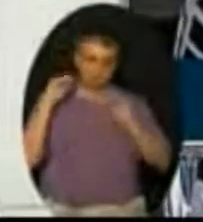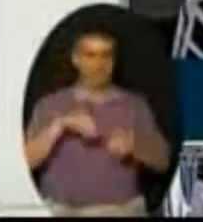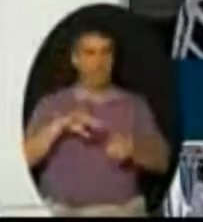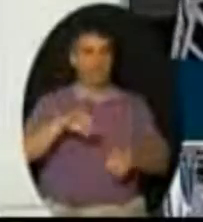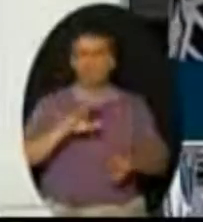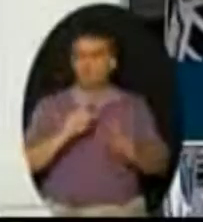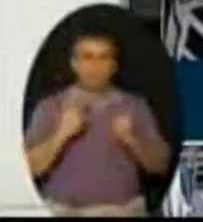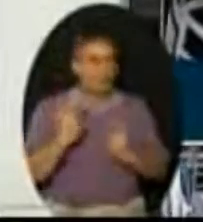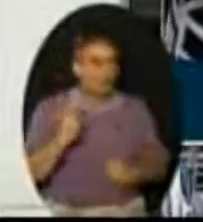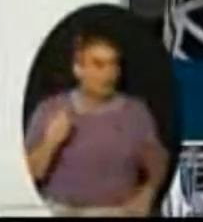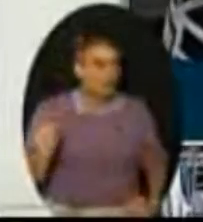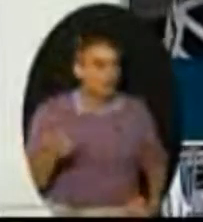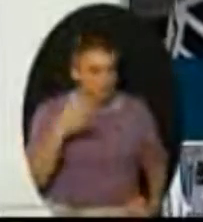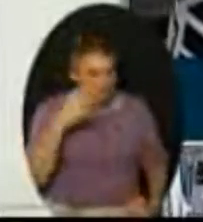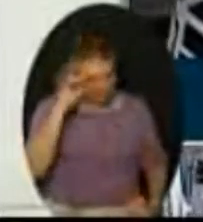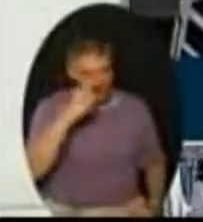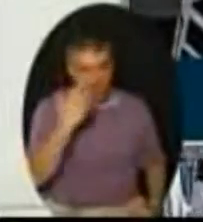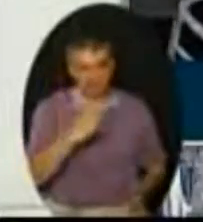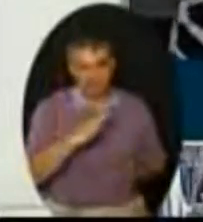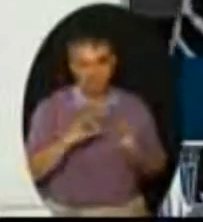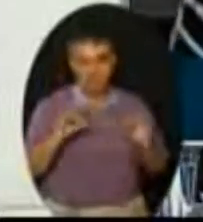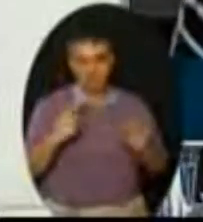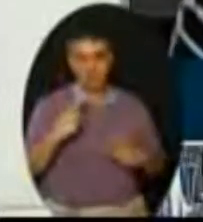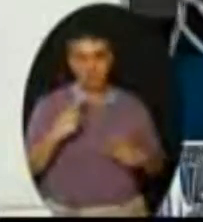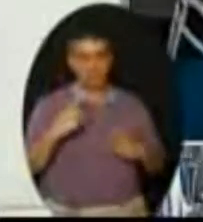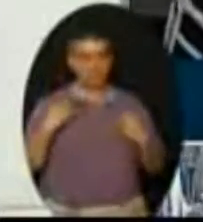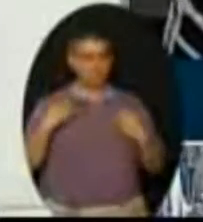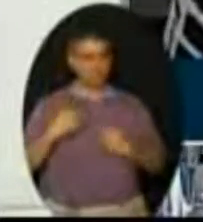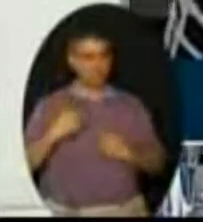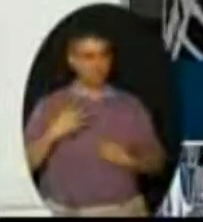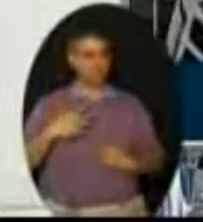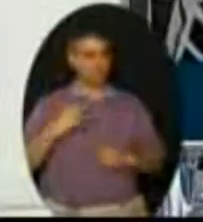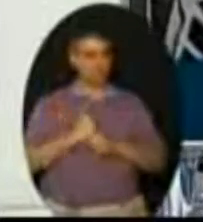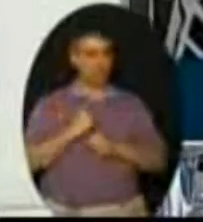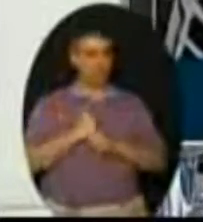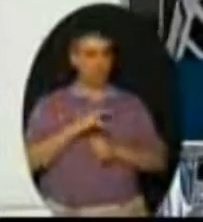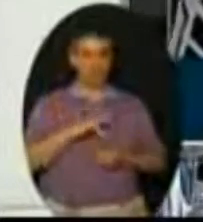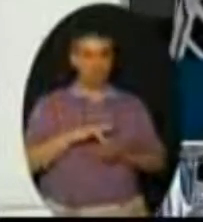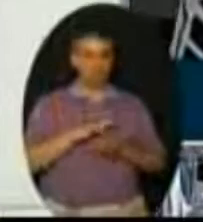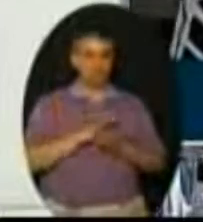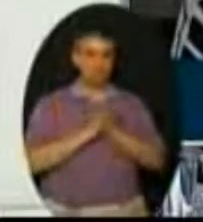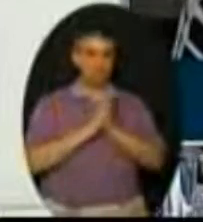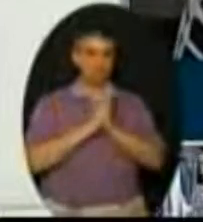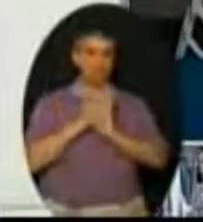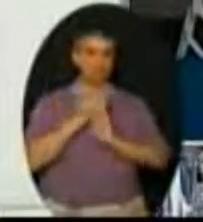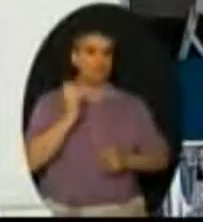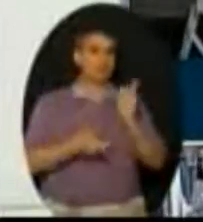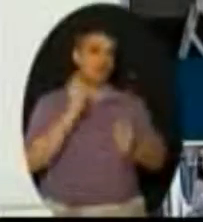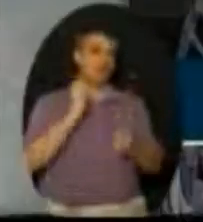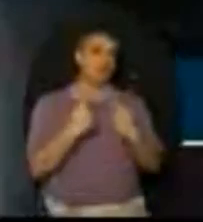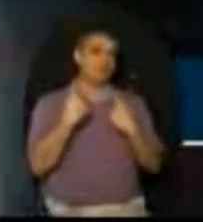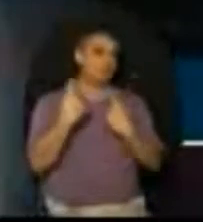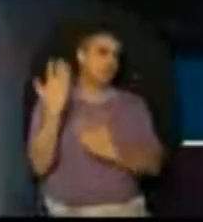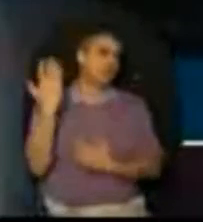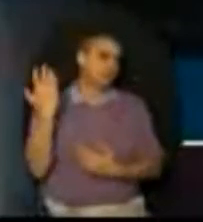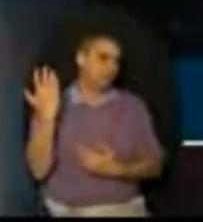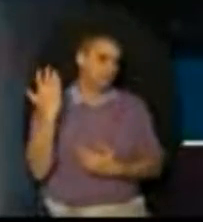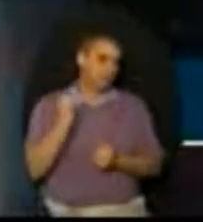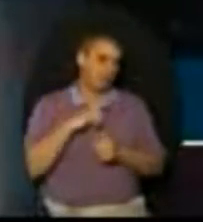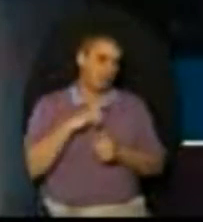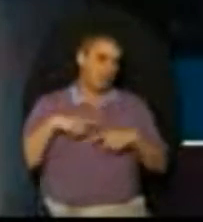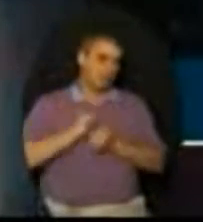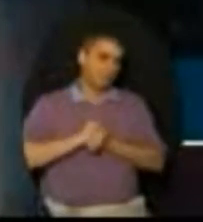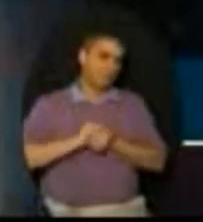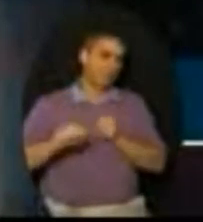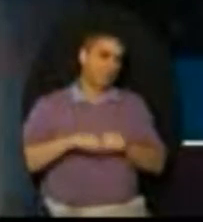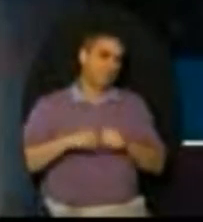מה קרה לכל אותם אינדיאנים שבהתחלה היו עם חליפות עובדים במקום, הפכו למאמרים כפייתיים בעצמם ונרסו